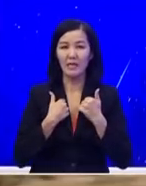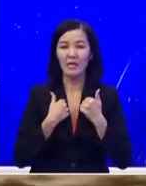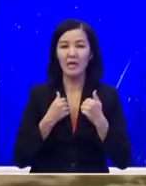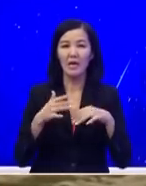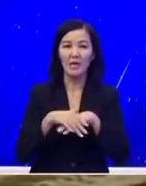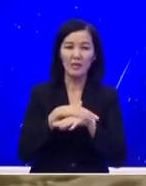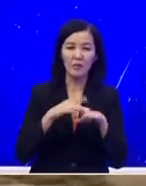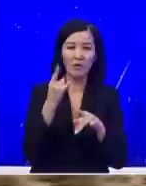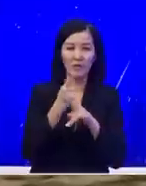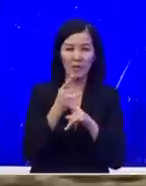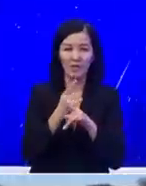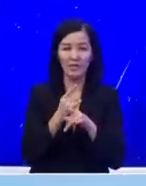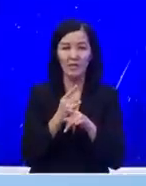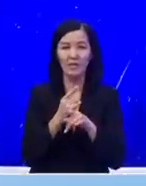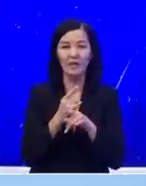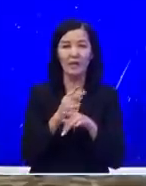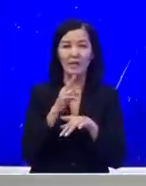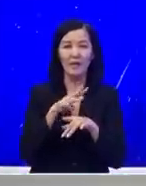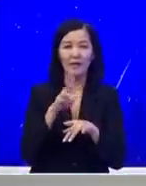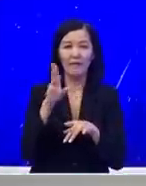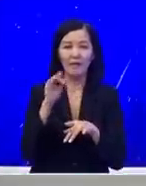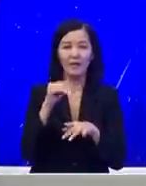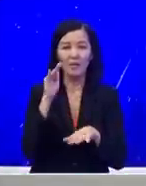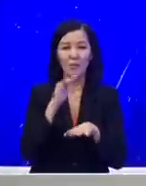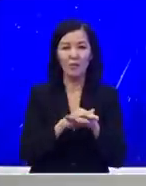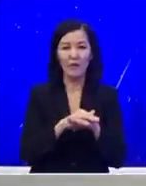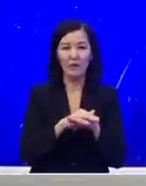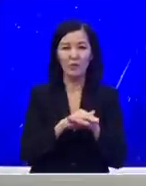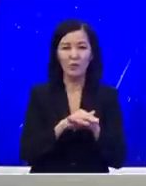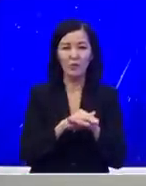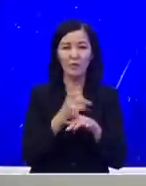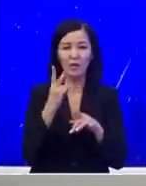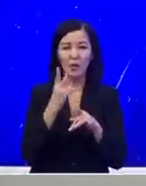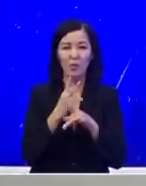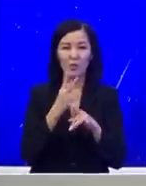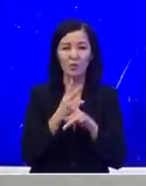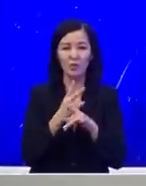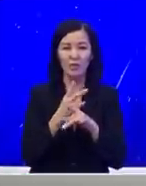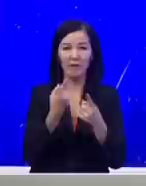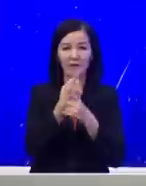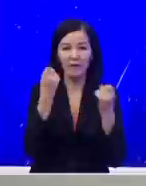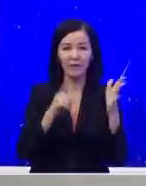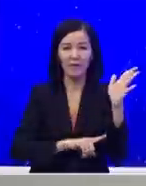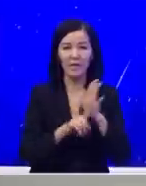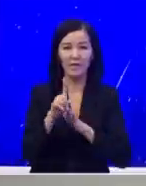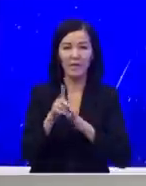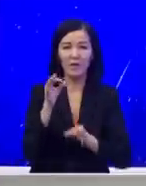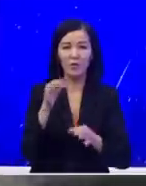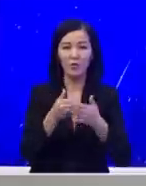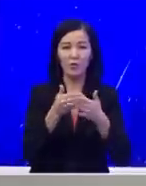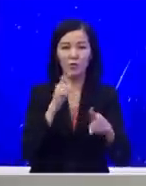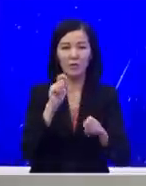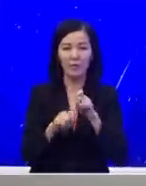заблуждение. Следственным департаментом МВД по факту распространения заведомо ложной информации начато досудебное